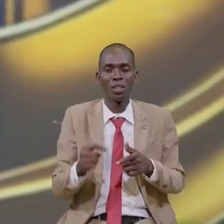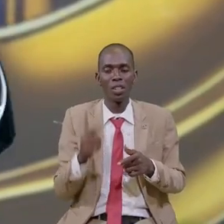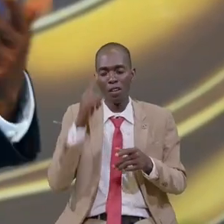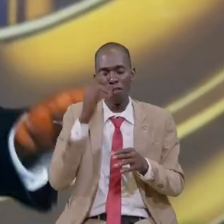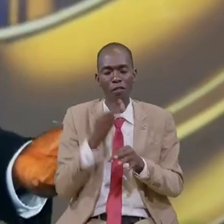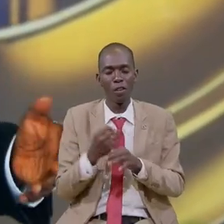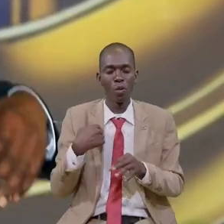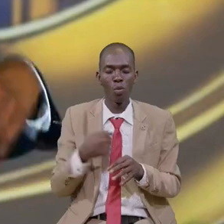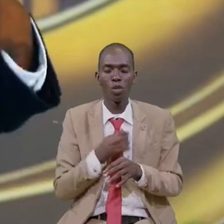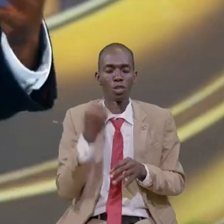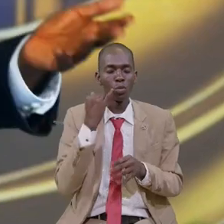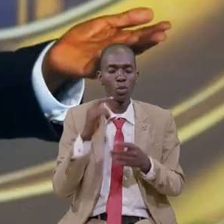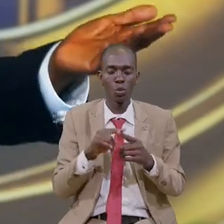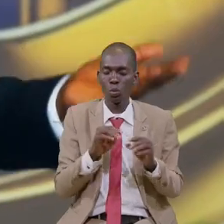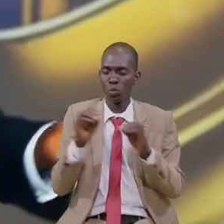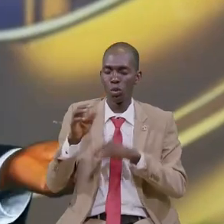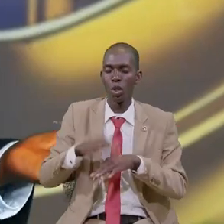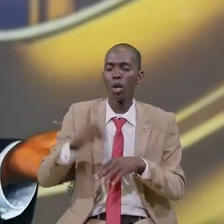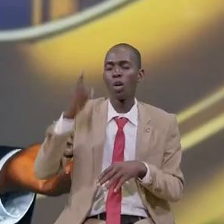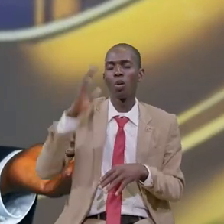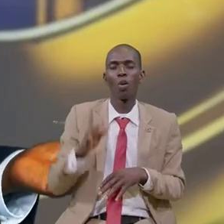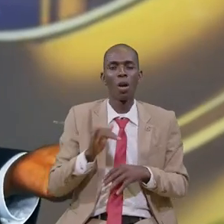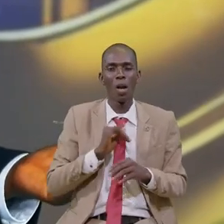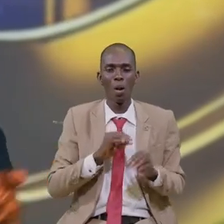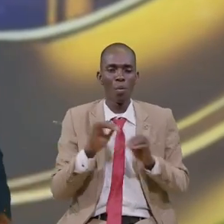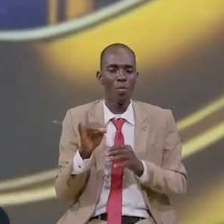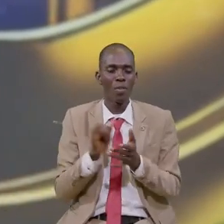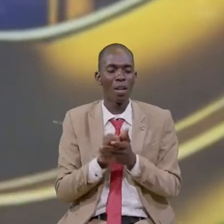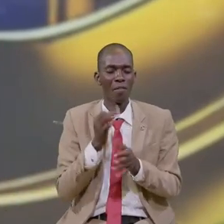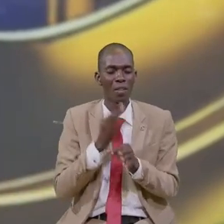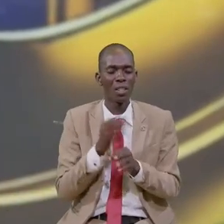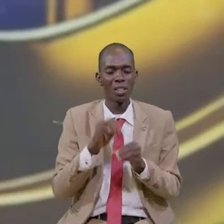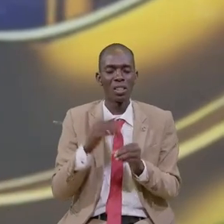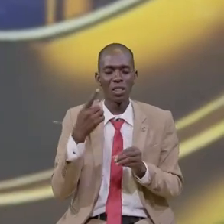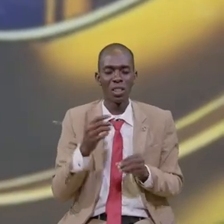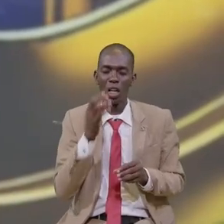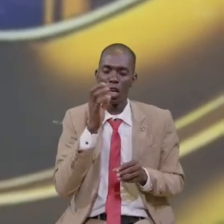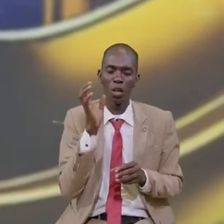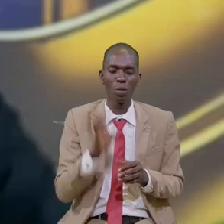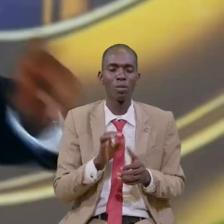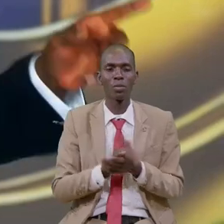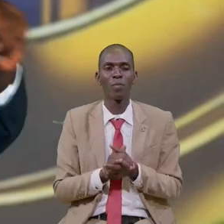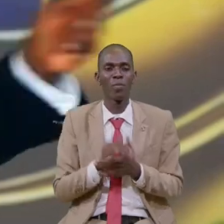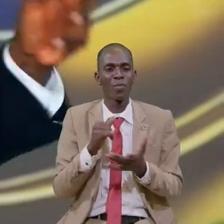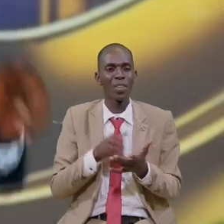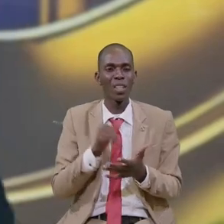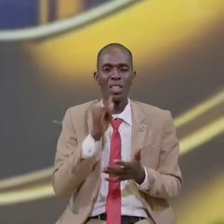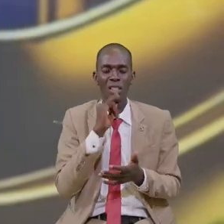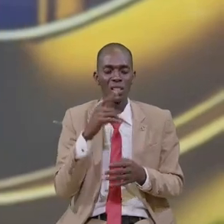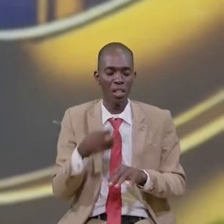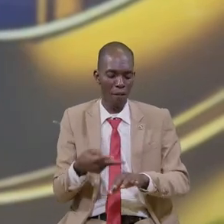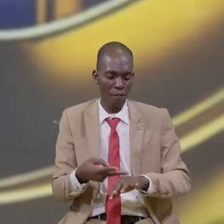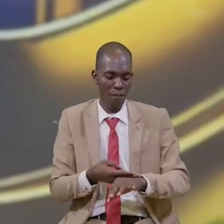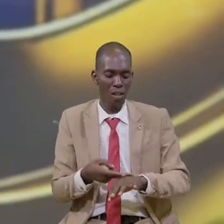Dieu, je place cette foi dans les malédictions. C'est la foi qui active